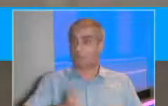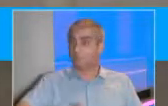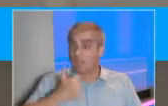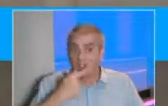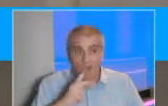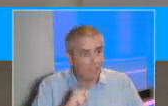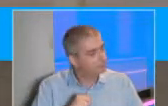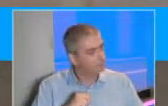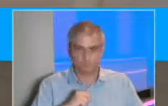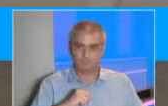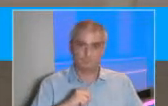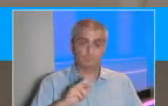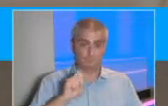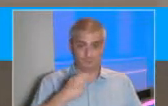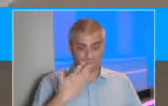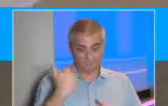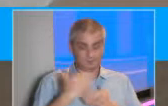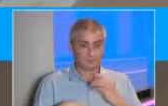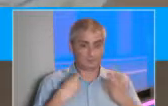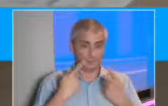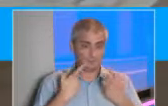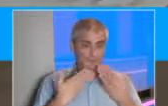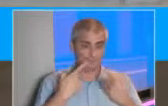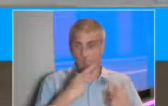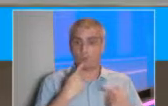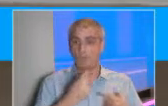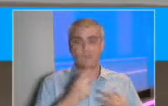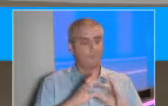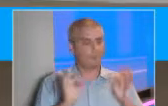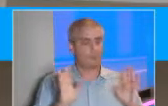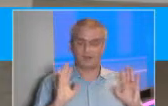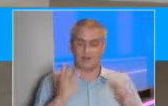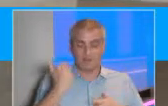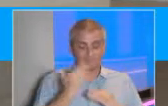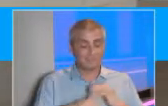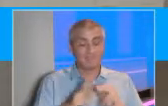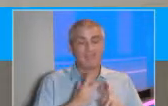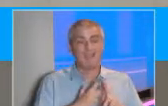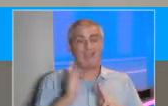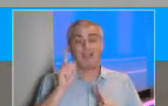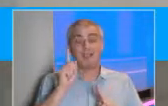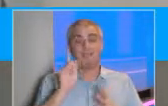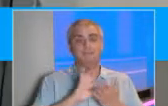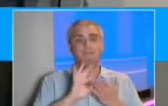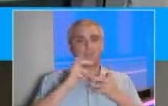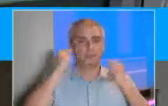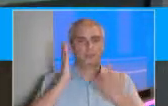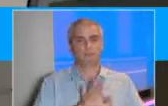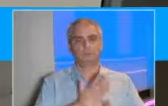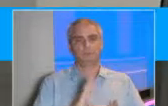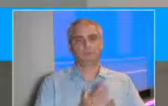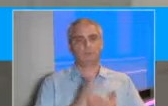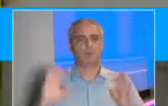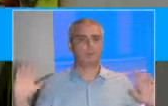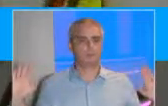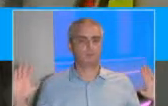אומר אחר כך, דווקא לקראת סיום הוועדה, מה שמענו עכשיו הוא אמר בהתחלה, הוא אומר לקראת הסיום, רק משרד החינוך הוא זה